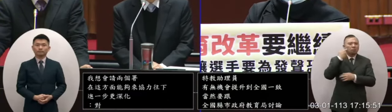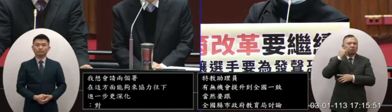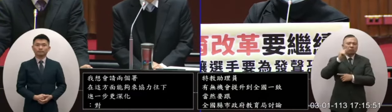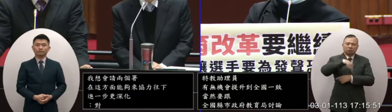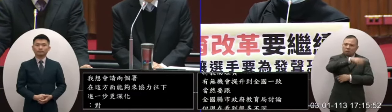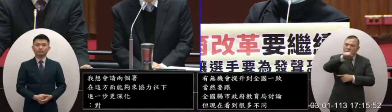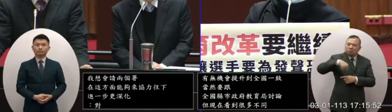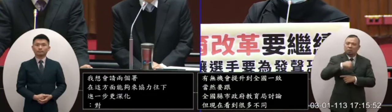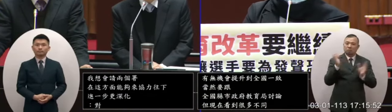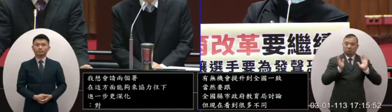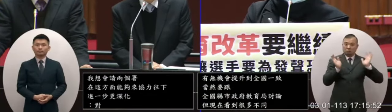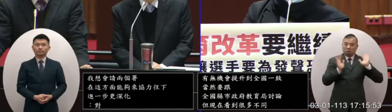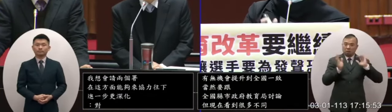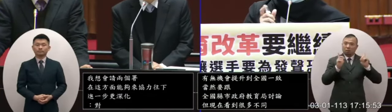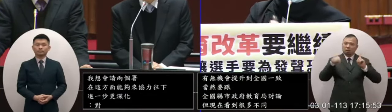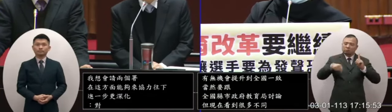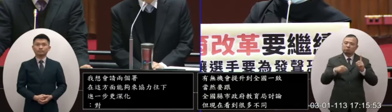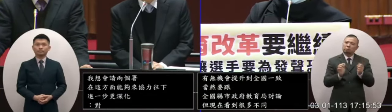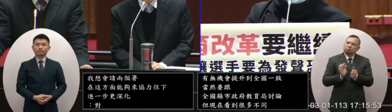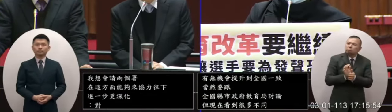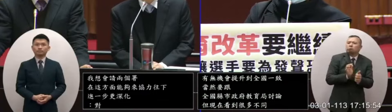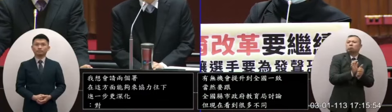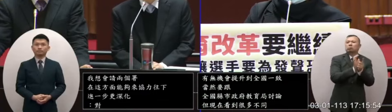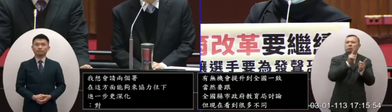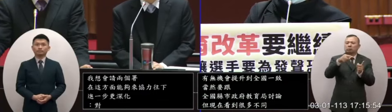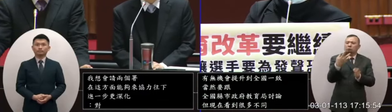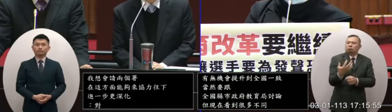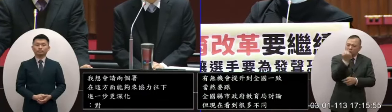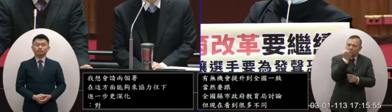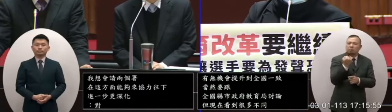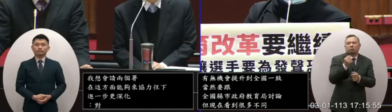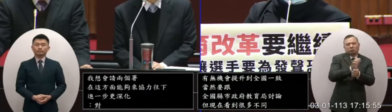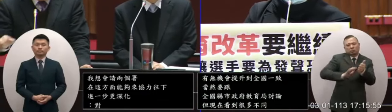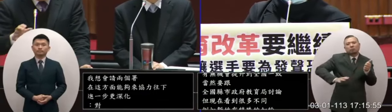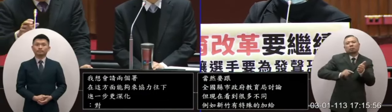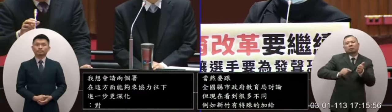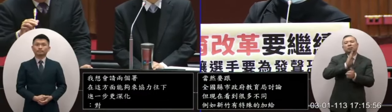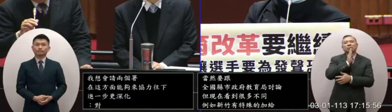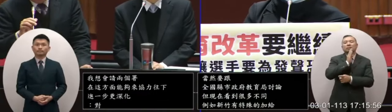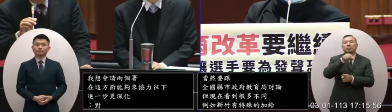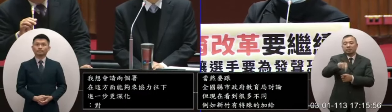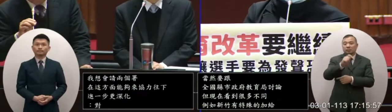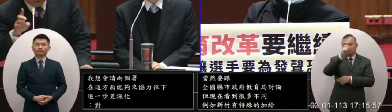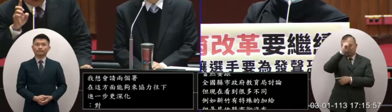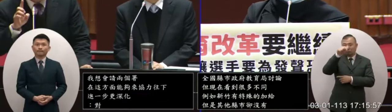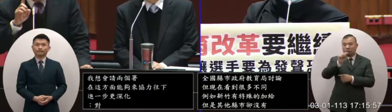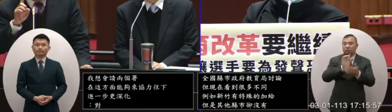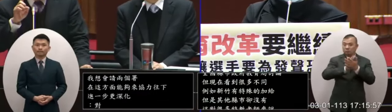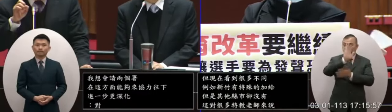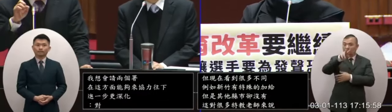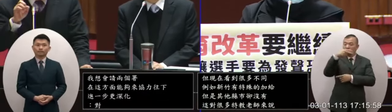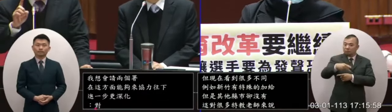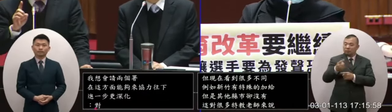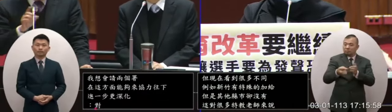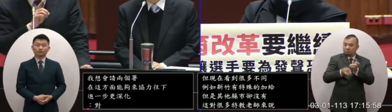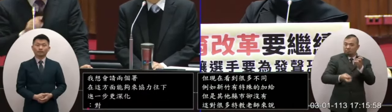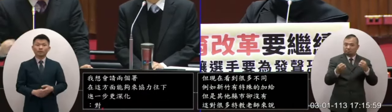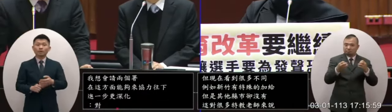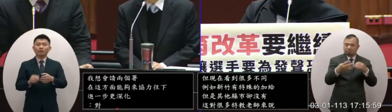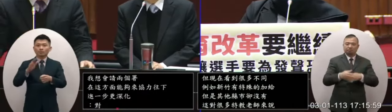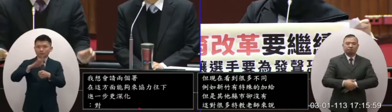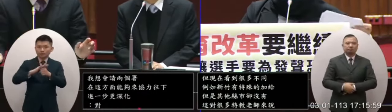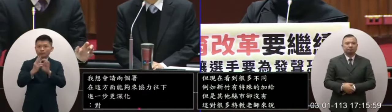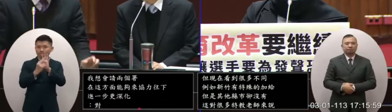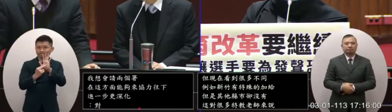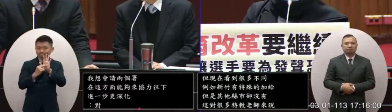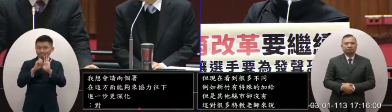受教权受到影响，所以这个部分真的还需要非常多的讨论，是不是我们就请部长后续我们再积极讨论。 我还是跟委员补充报告一